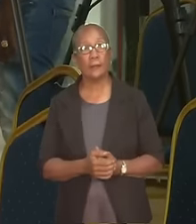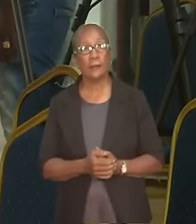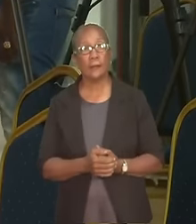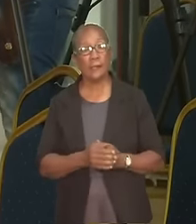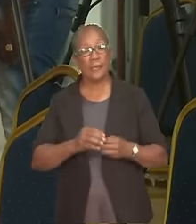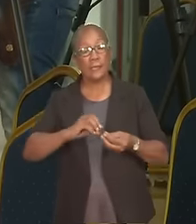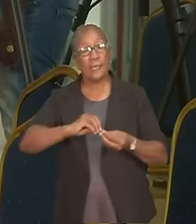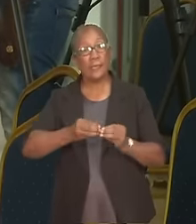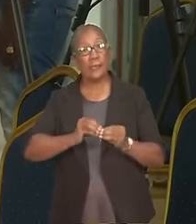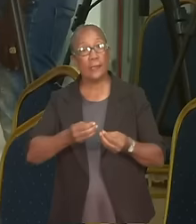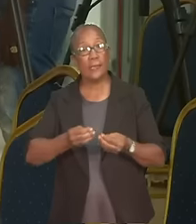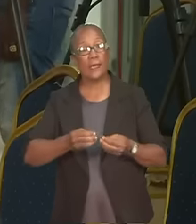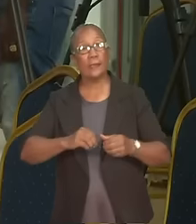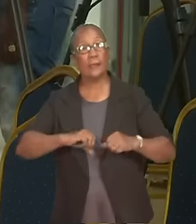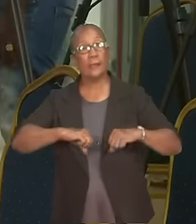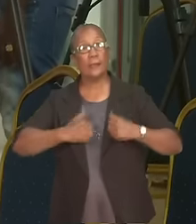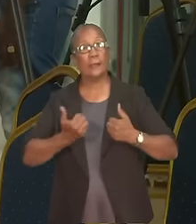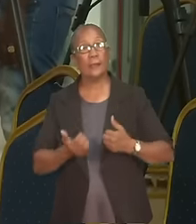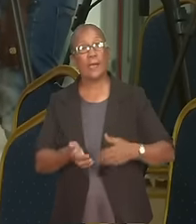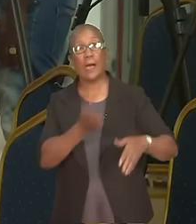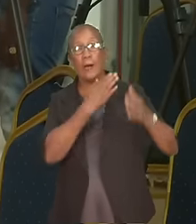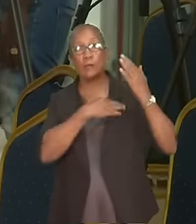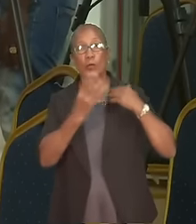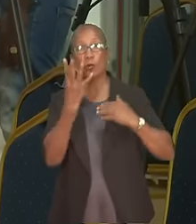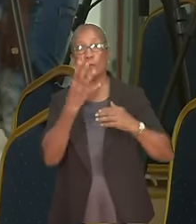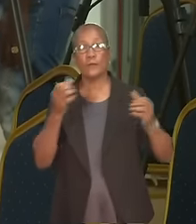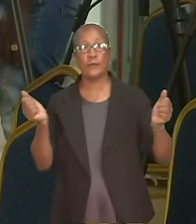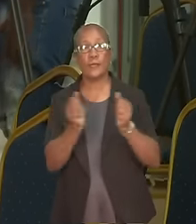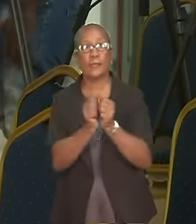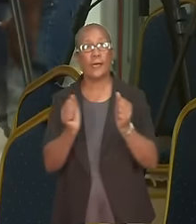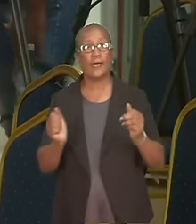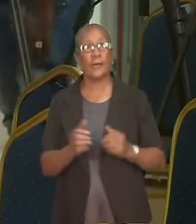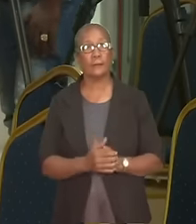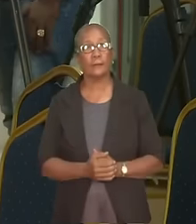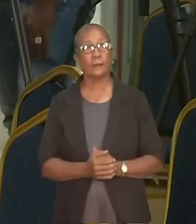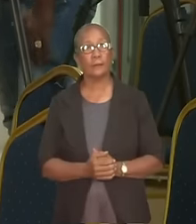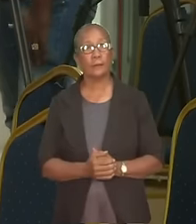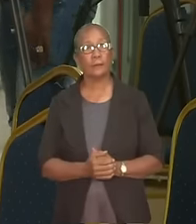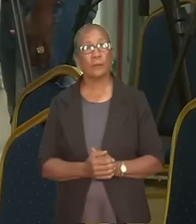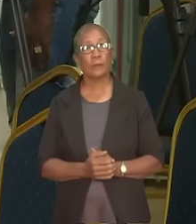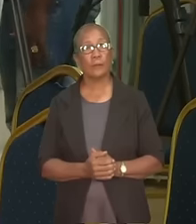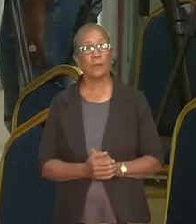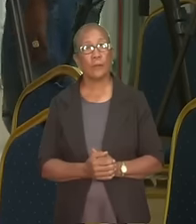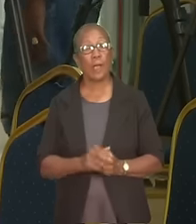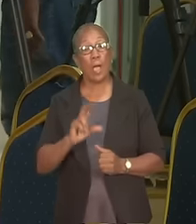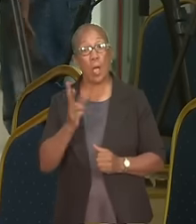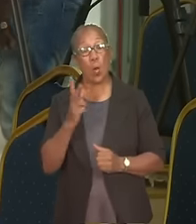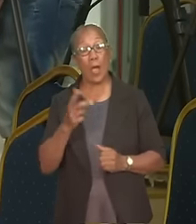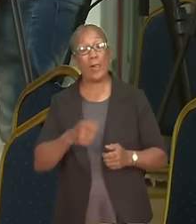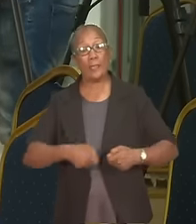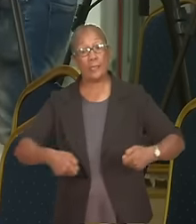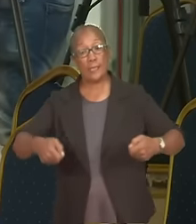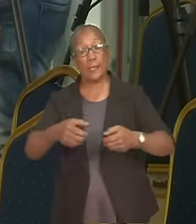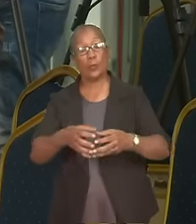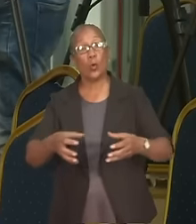gecreëerd, ontstaan in de afgelopen 4 jaar? In welke sectoren?